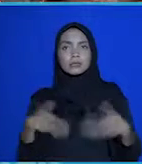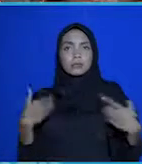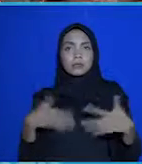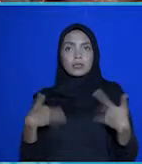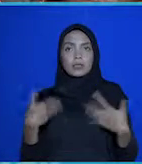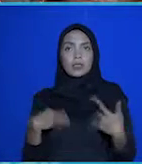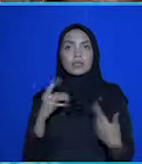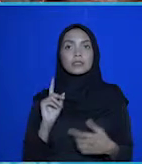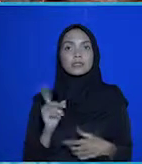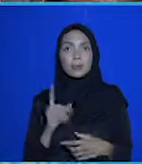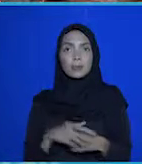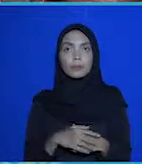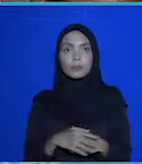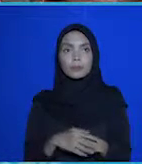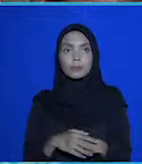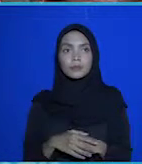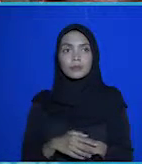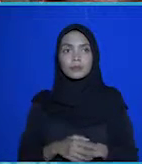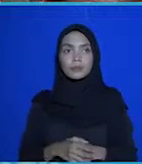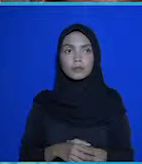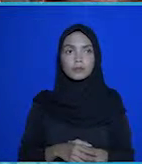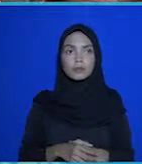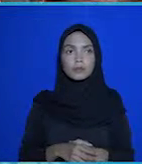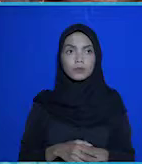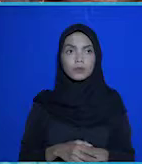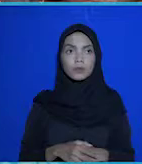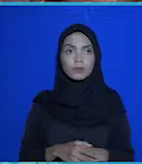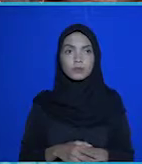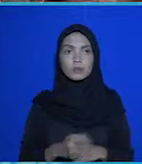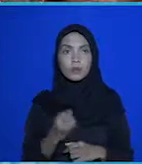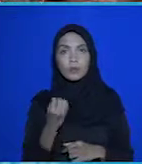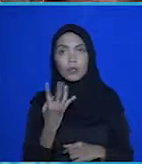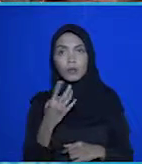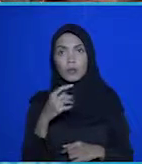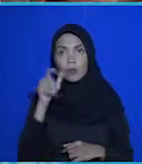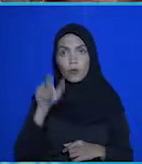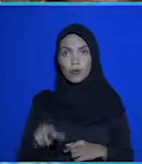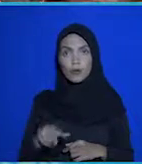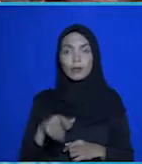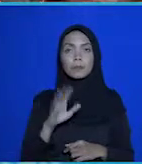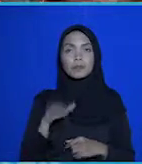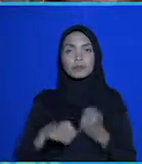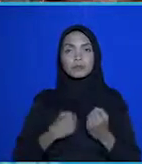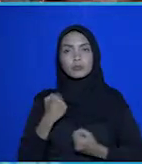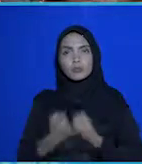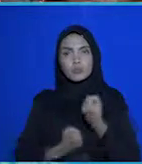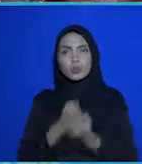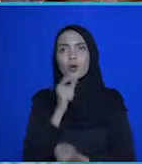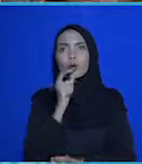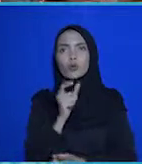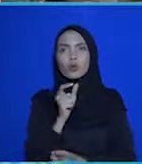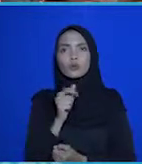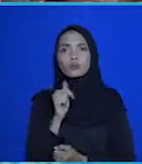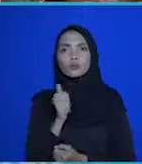bergembira, karena sebagian juga dari saudara-saudara kita tengah